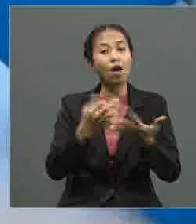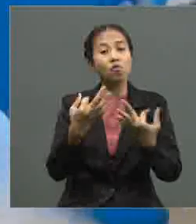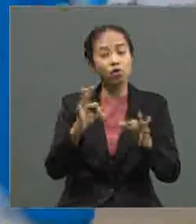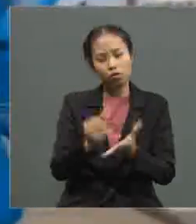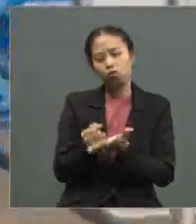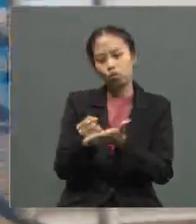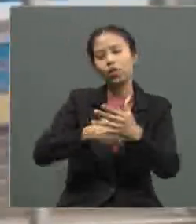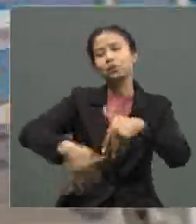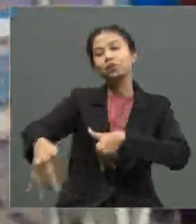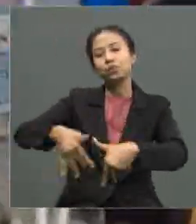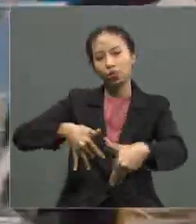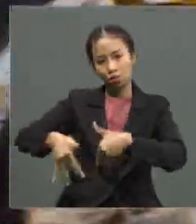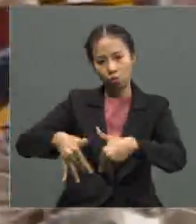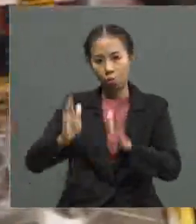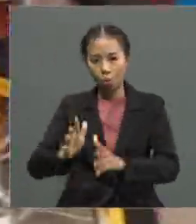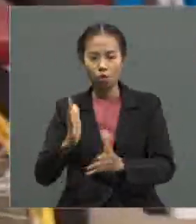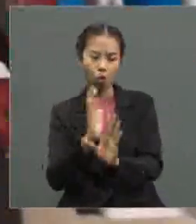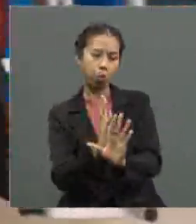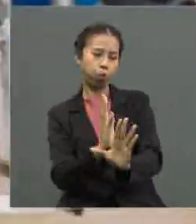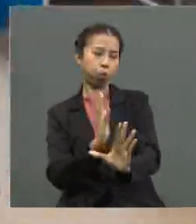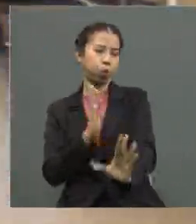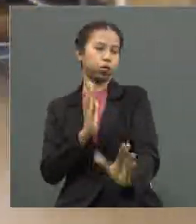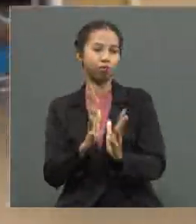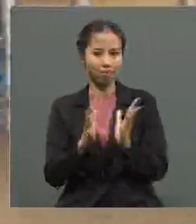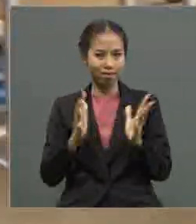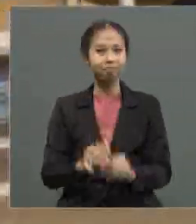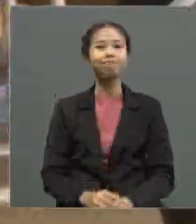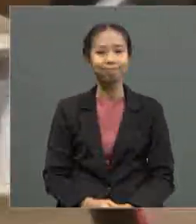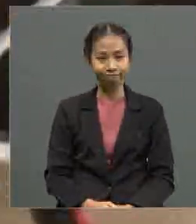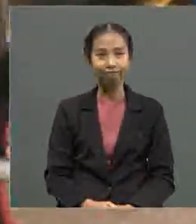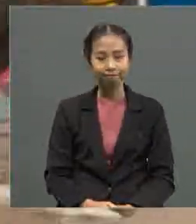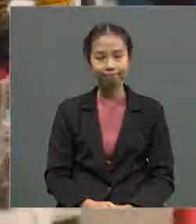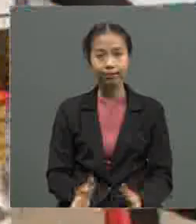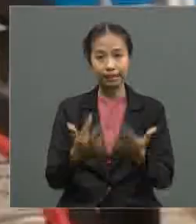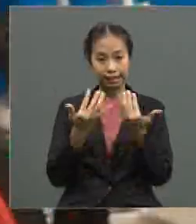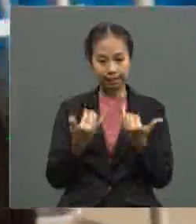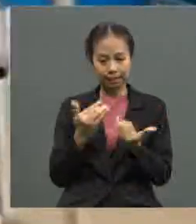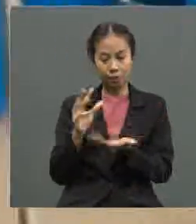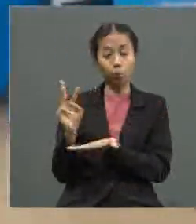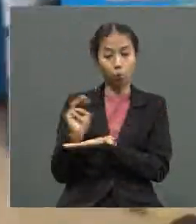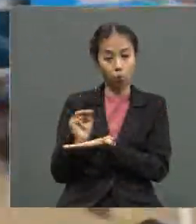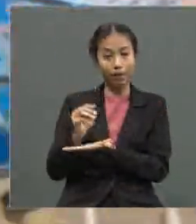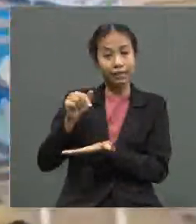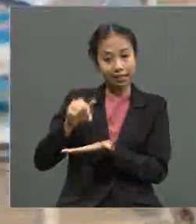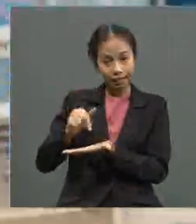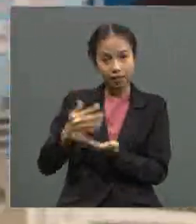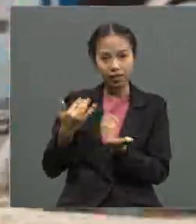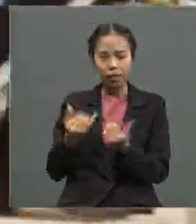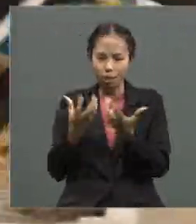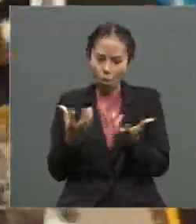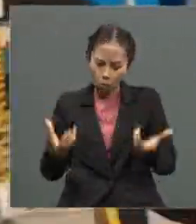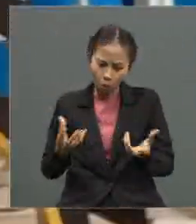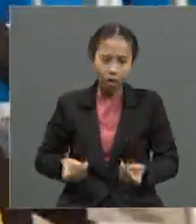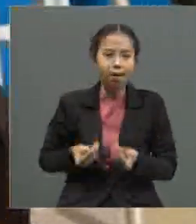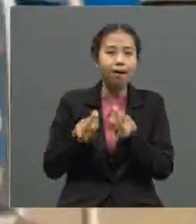กให้กับพี่น้องประชาชนและมีคนสนใจมาใช้บริการเป็นจำนวนมากค่ะทั้งนี้มูลนิธิป่อเต็กตึงค่ะก็ได้สนับสนุนอุปกรณ์ประกอบอ